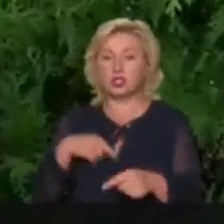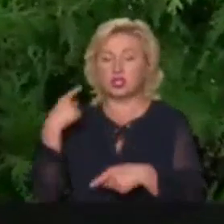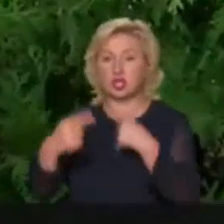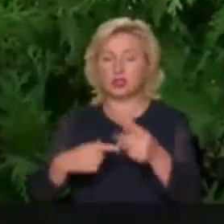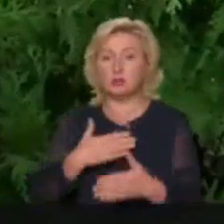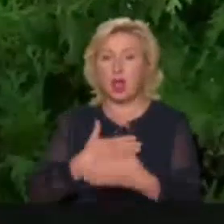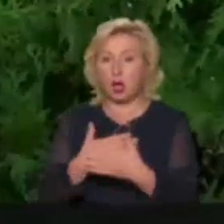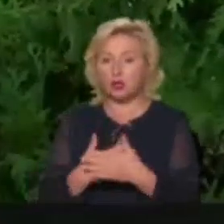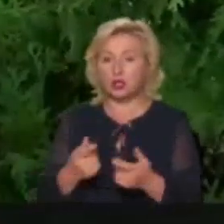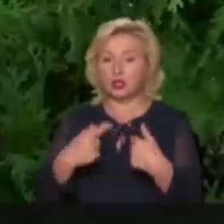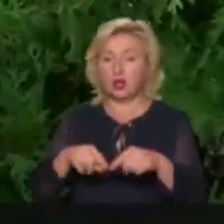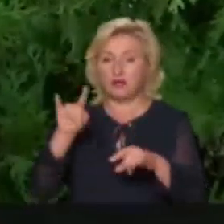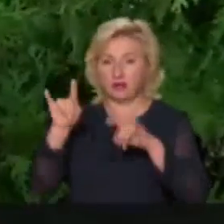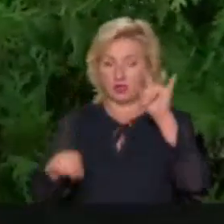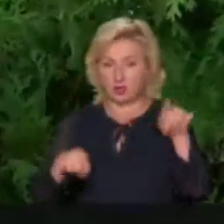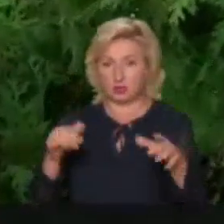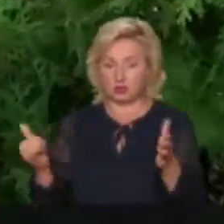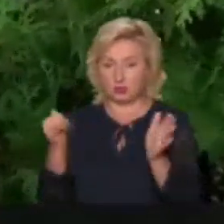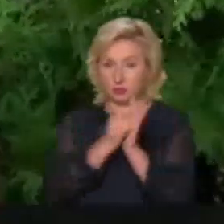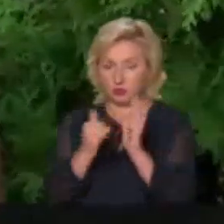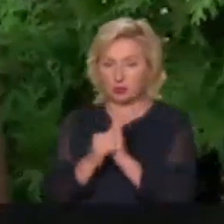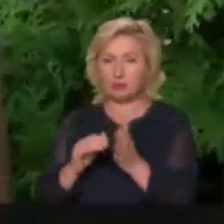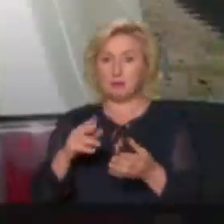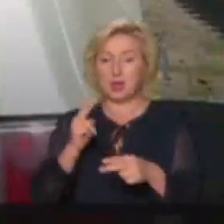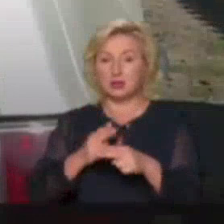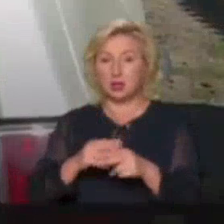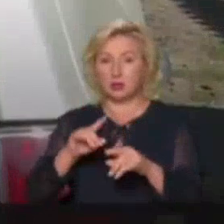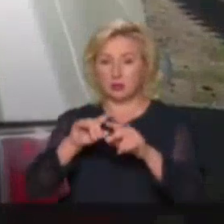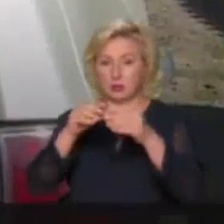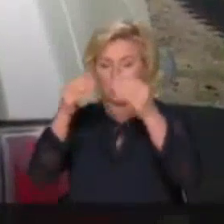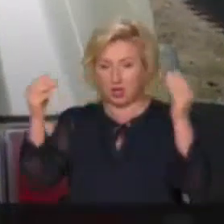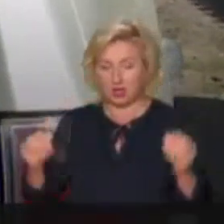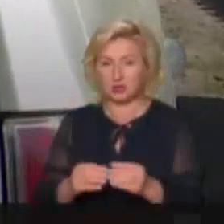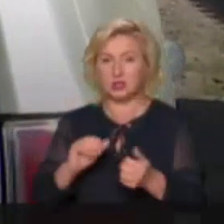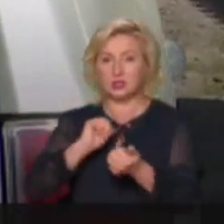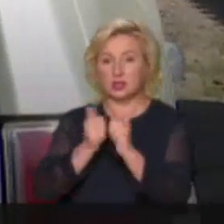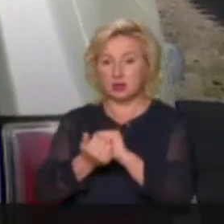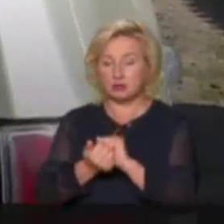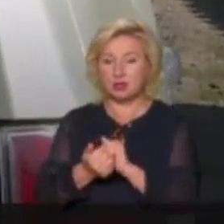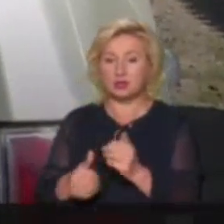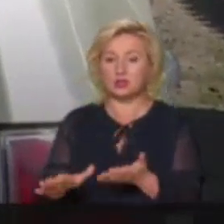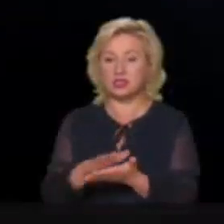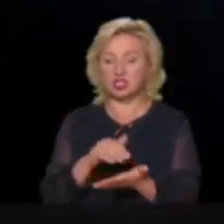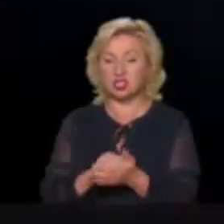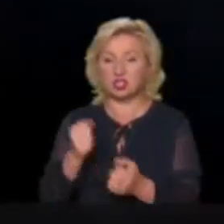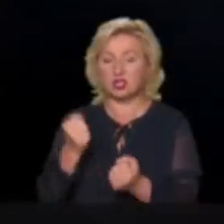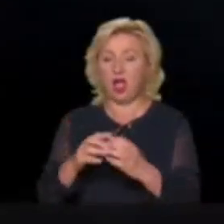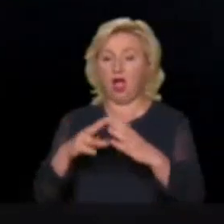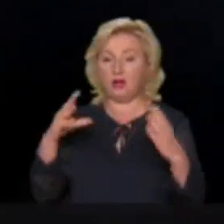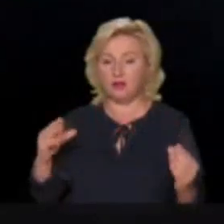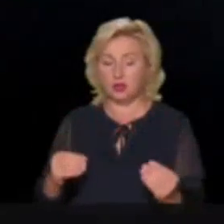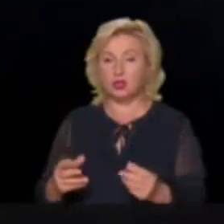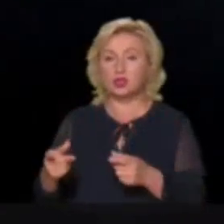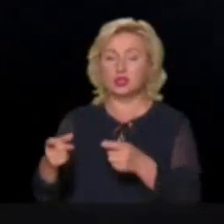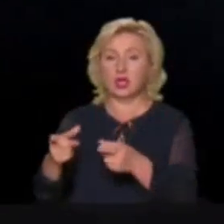організацію вікон металопластикових і заміну їх. Відтягнули знищене авто сьогодні. Задіємо